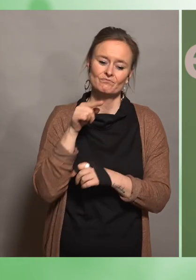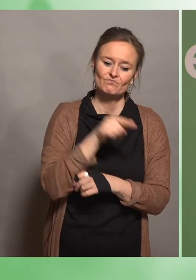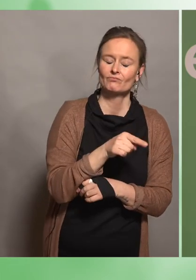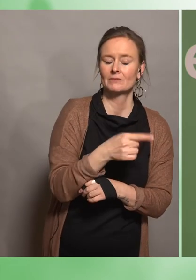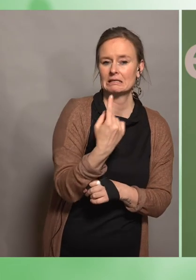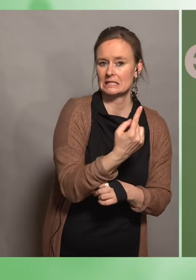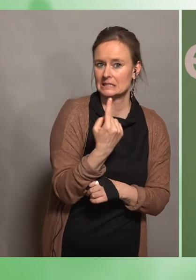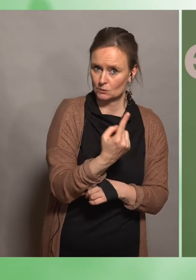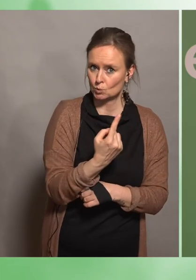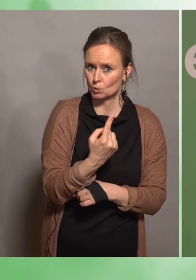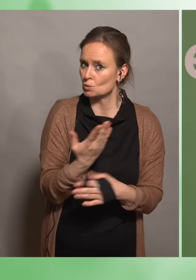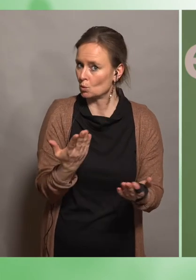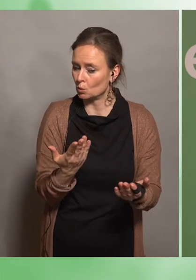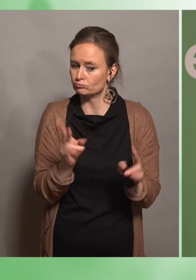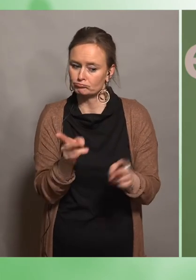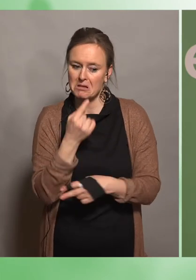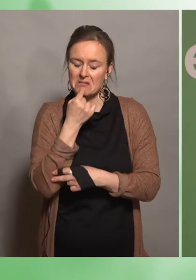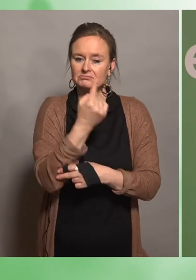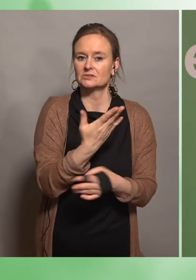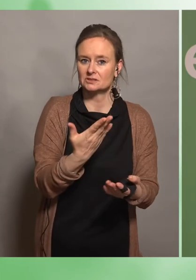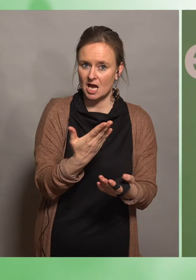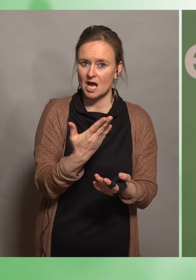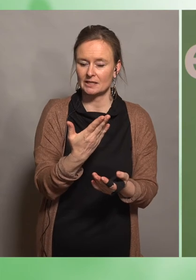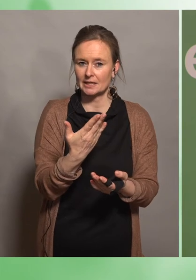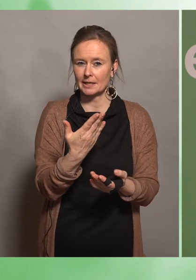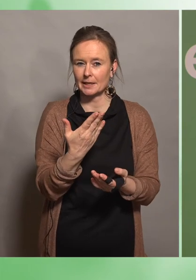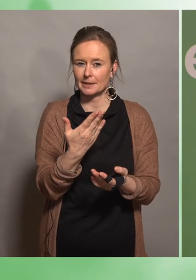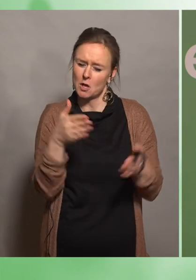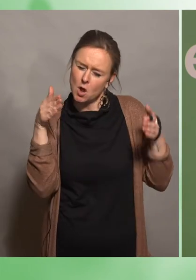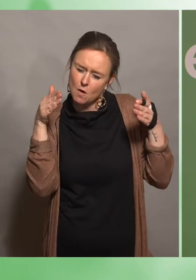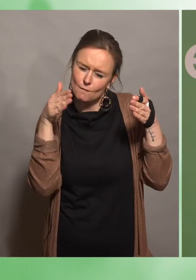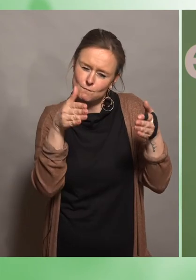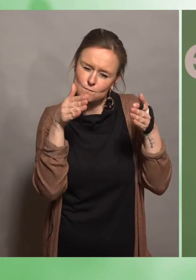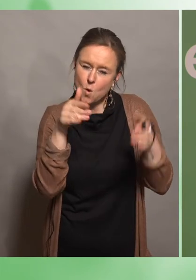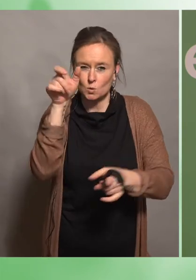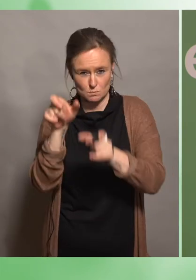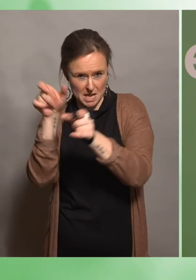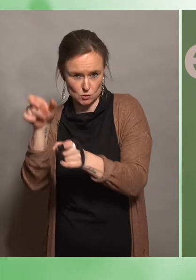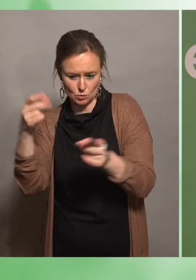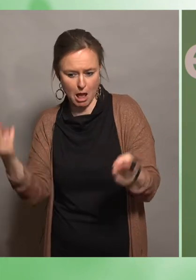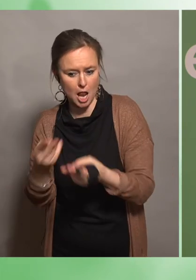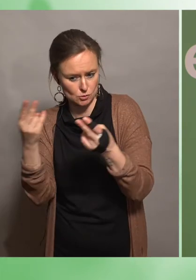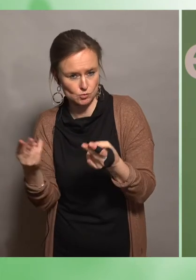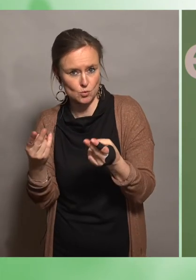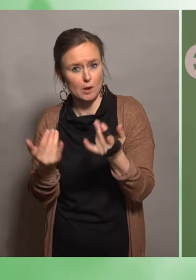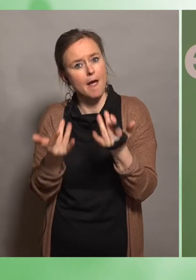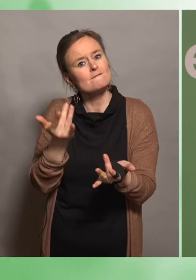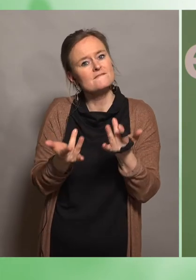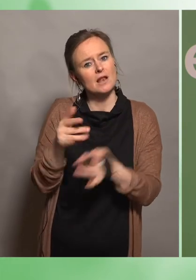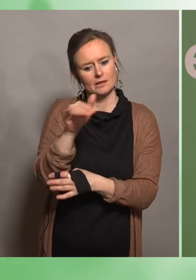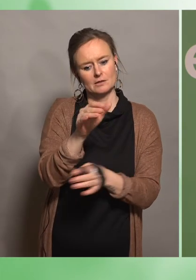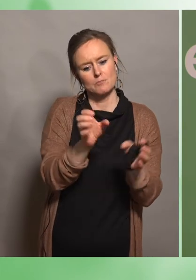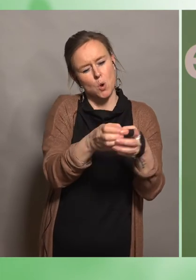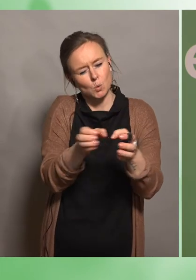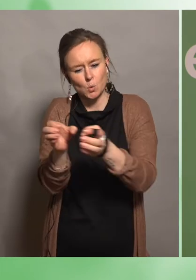diesem Grund, zahlt es sich natürlich aus, seinen Fokus in der Personalsuche einmal auf vielleicht auch auf Personengruppen zu richten,